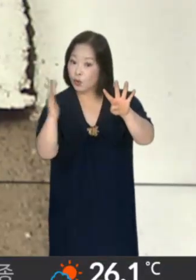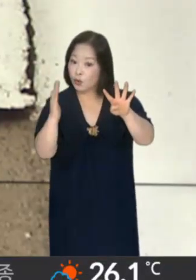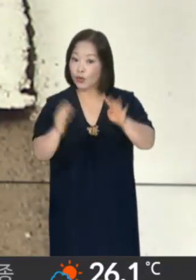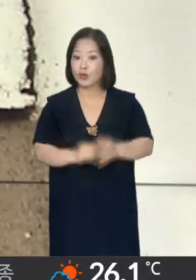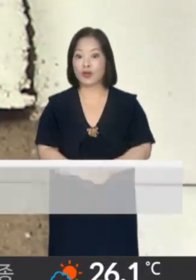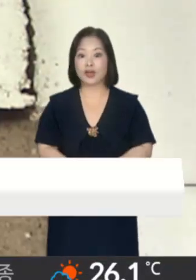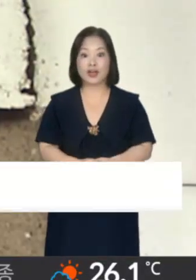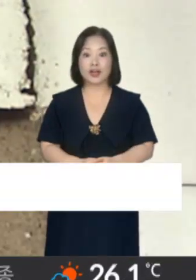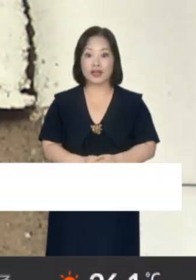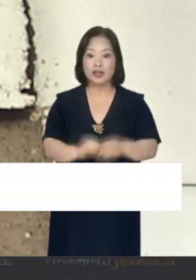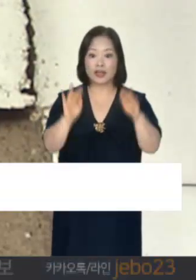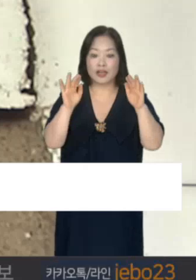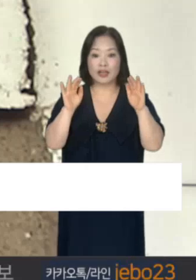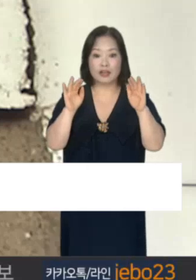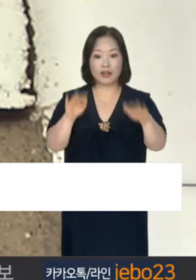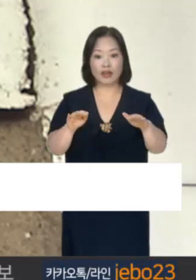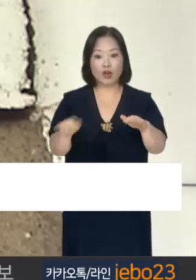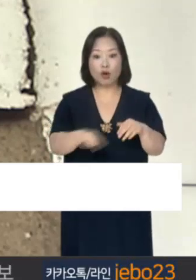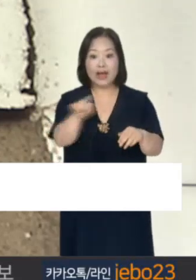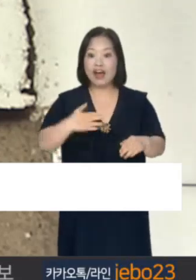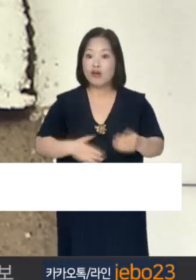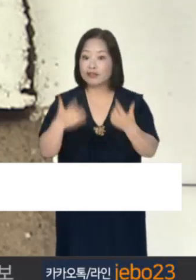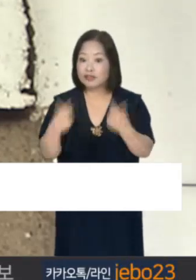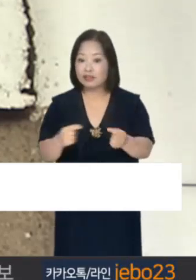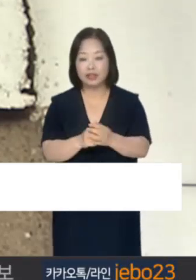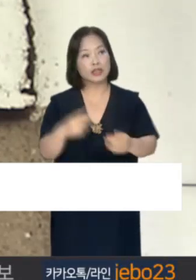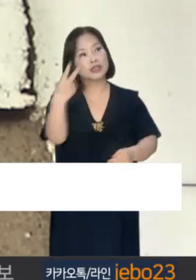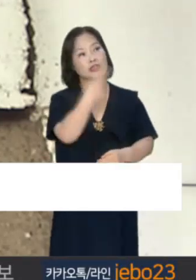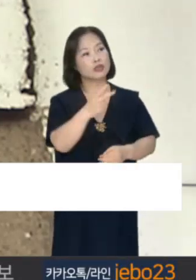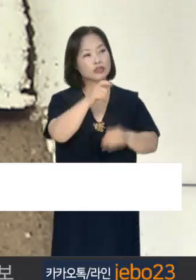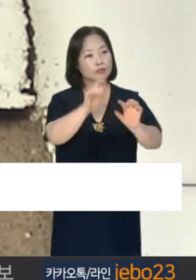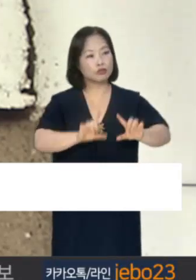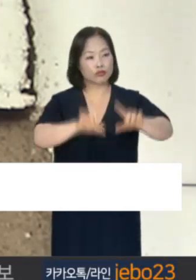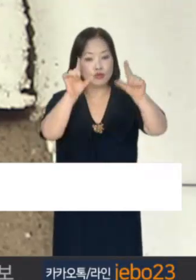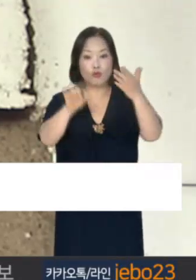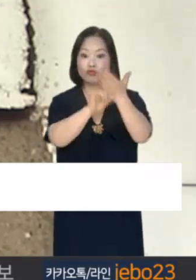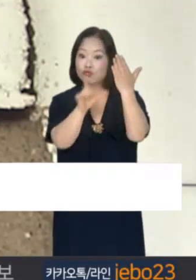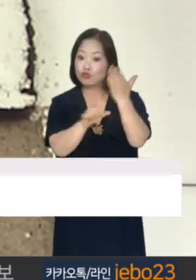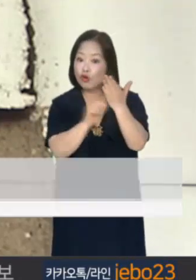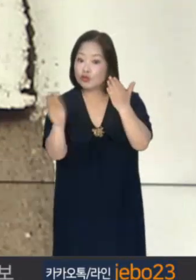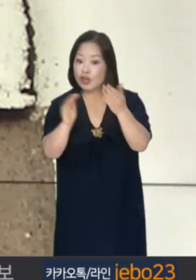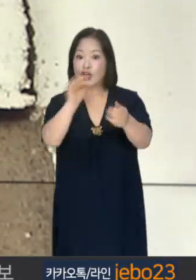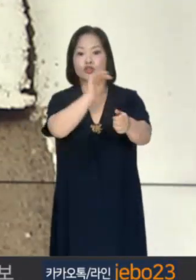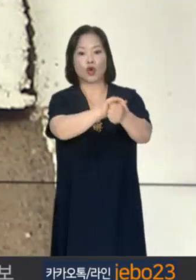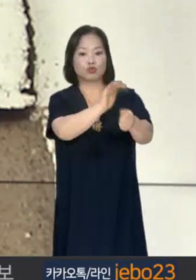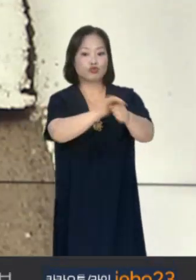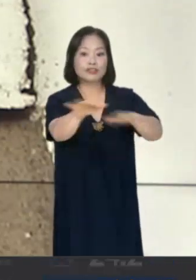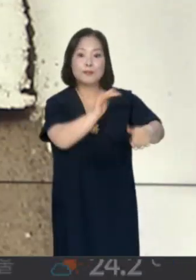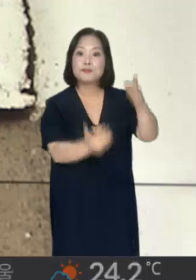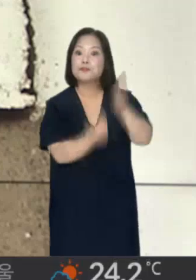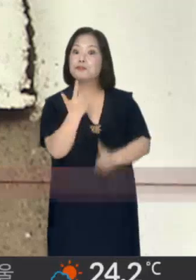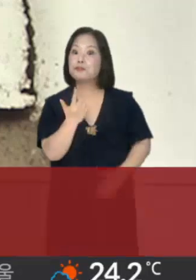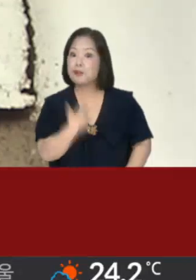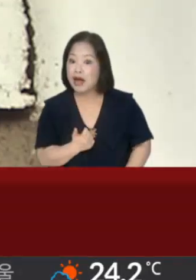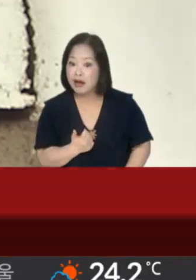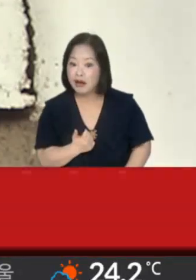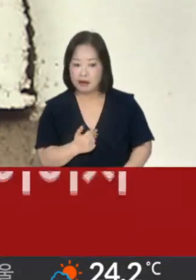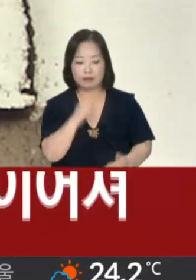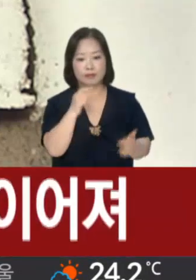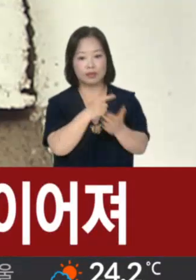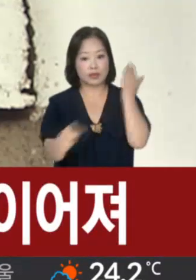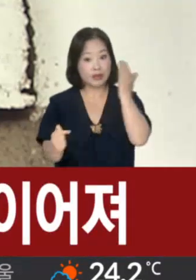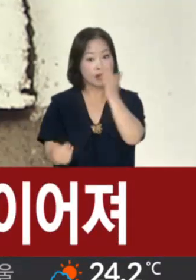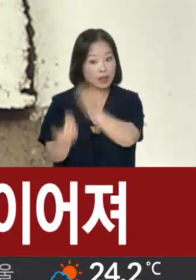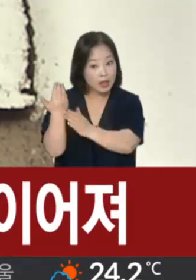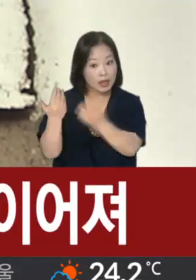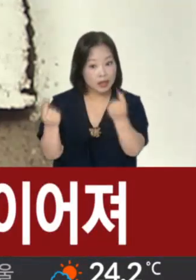예. 기억하실지 모르겠지만 이제 2016년 9월에 경주 지진이 있었습니다. 예. 굉장한 피해가 발생을